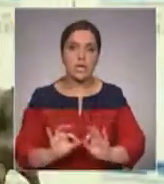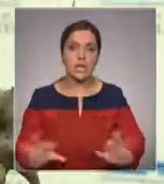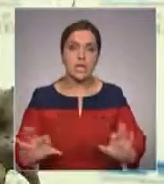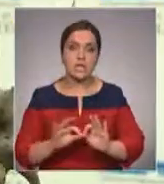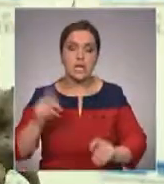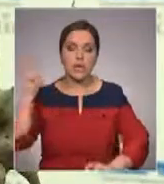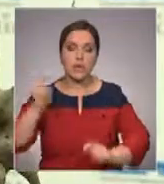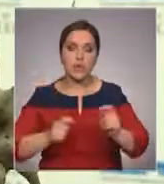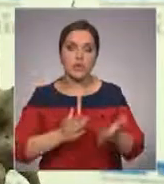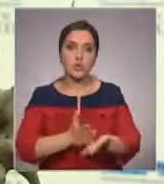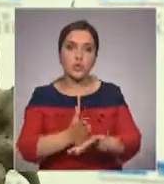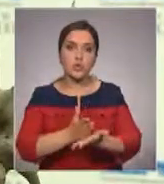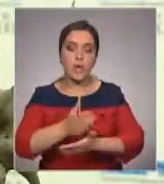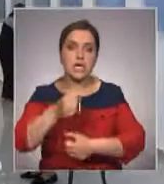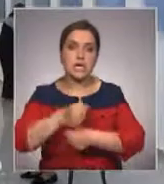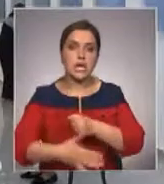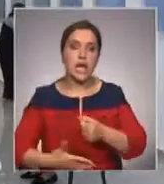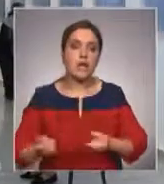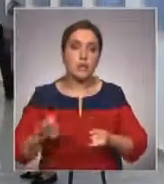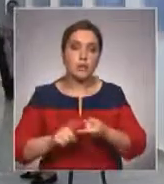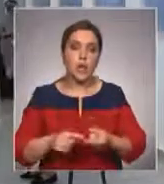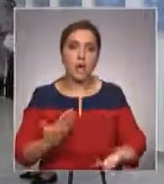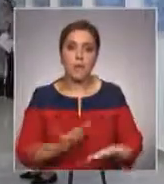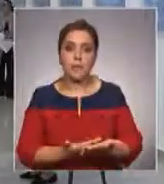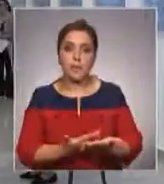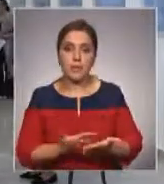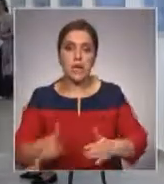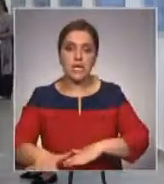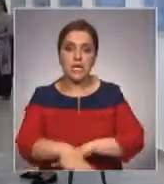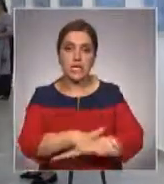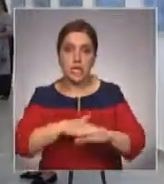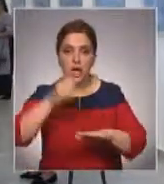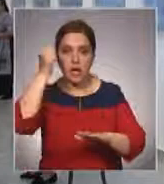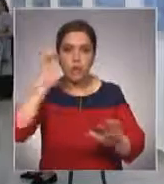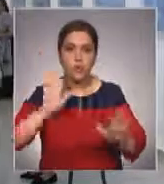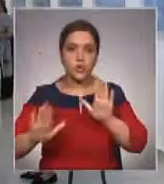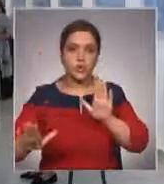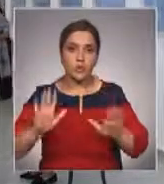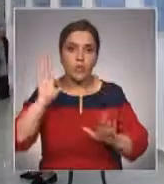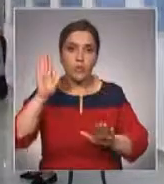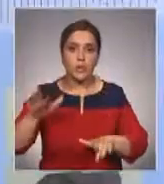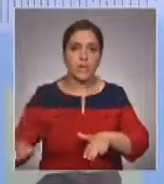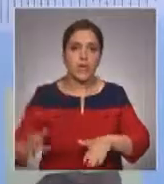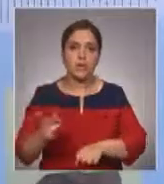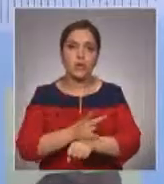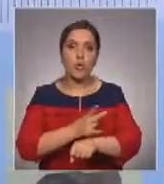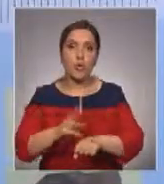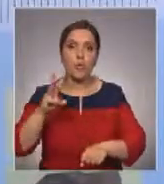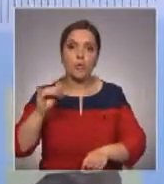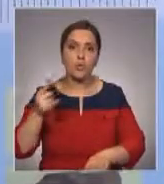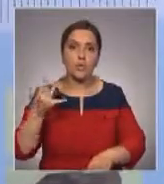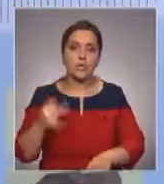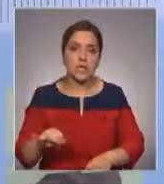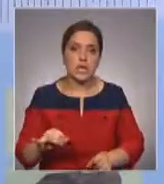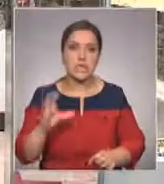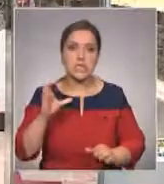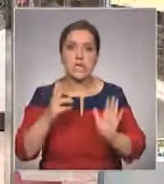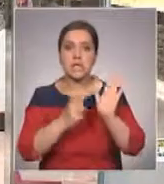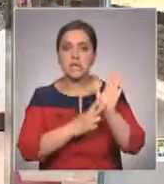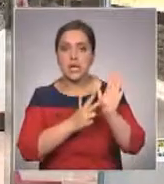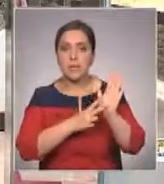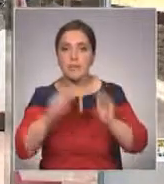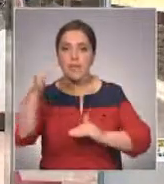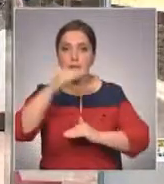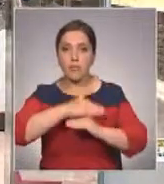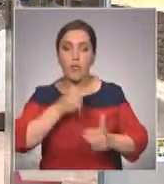на брифинге службы центральных коммуникаций. К примеру, Национальный музей страны планирует провести акцию «Ночь в музее». С 7 часов вечера